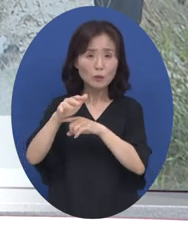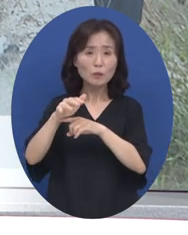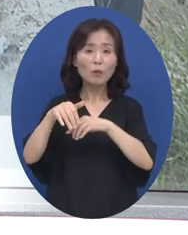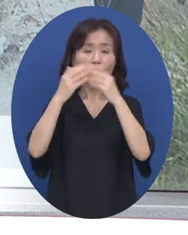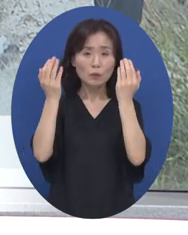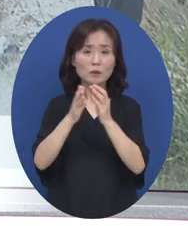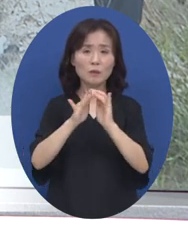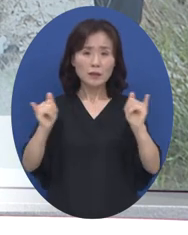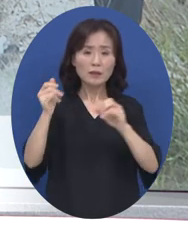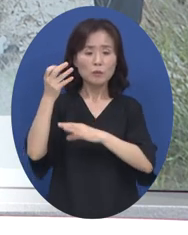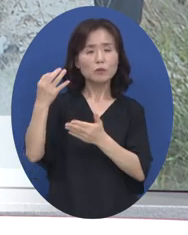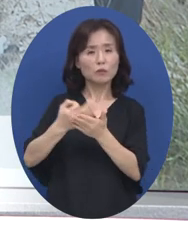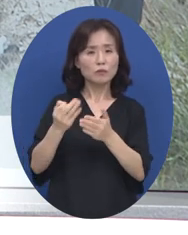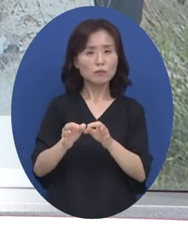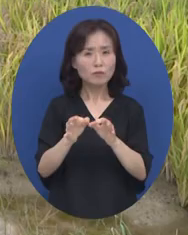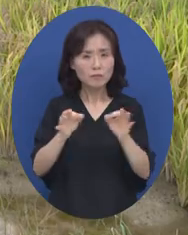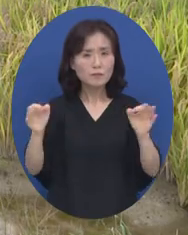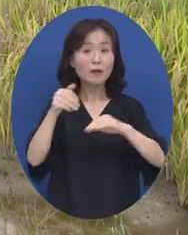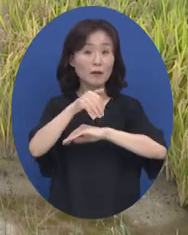실험도 계획중입니다